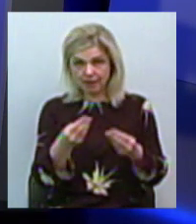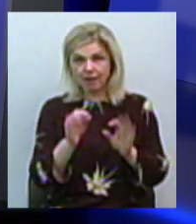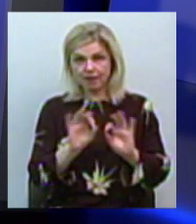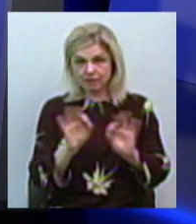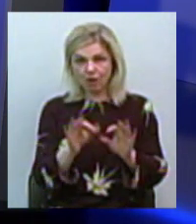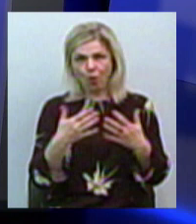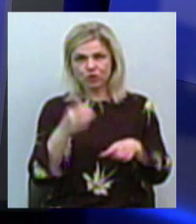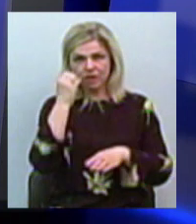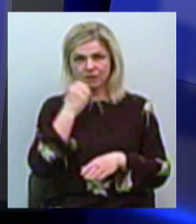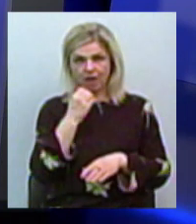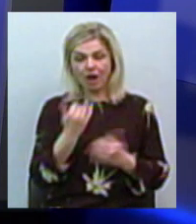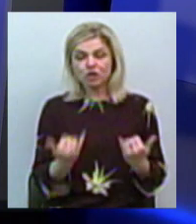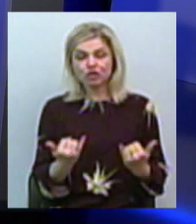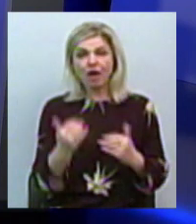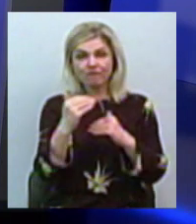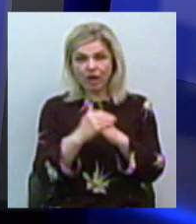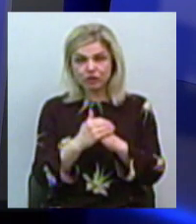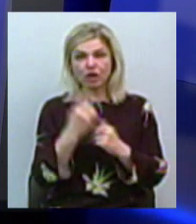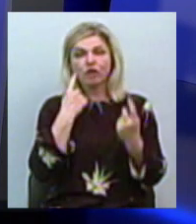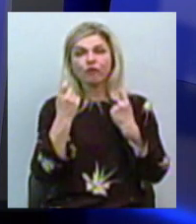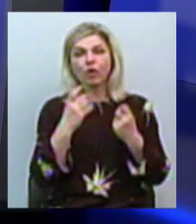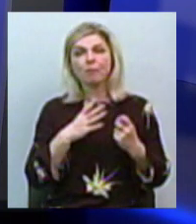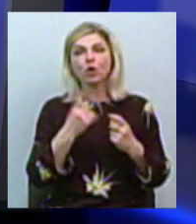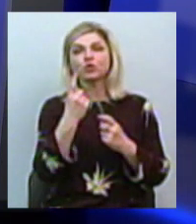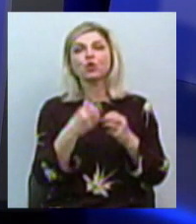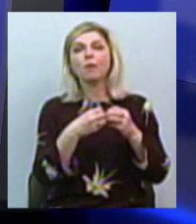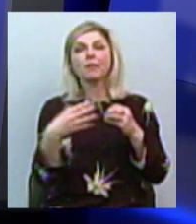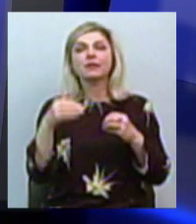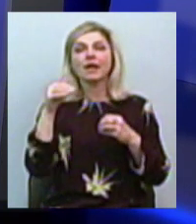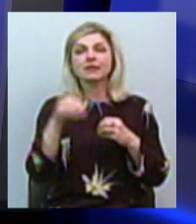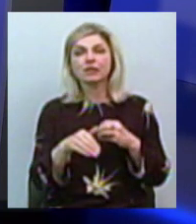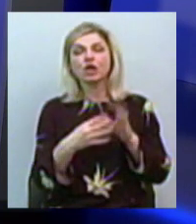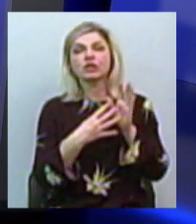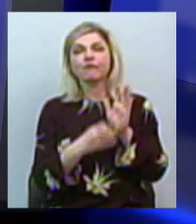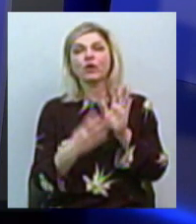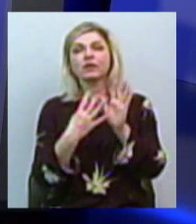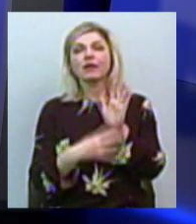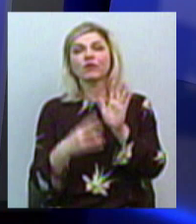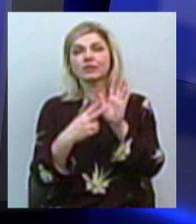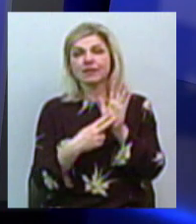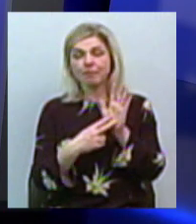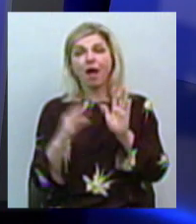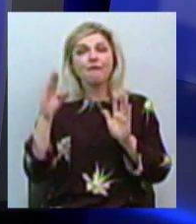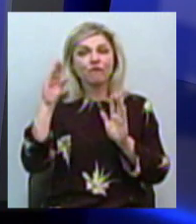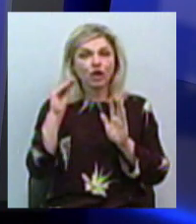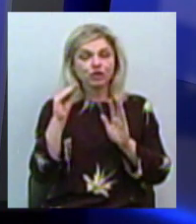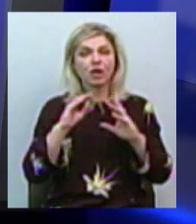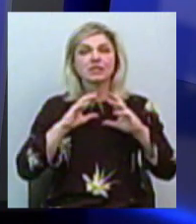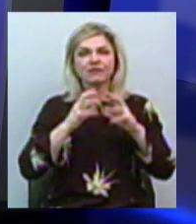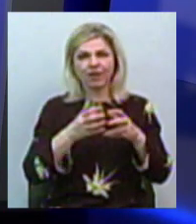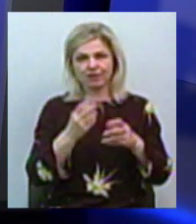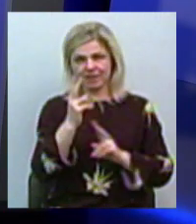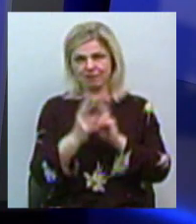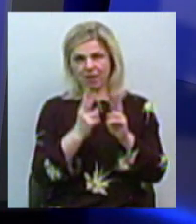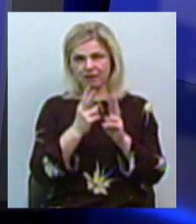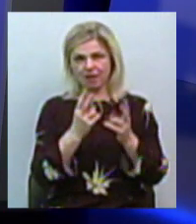що тільки що на вечір інформація була 115 997. Вже на вечір це в світі зареєстровано